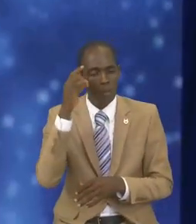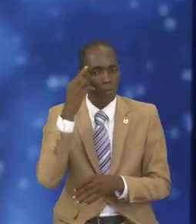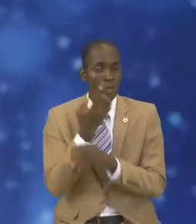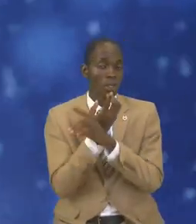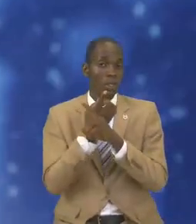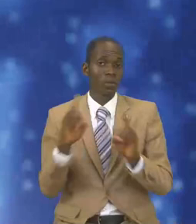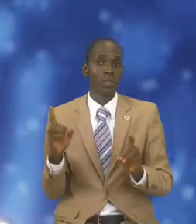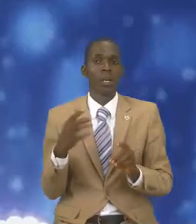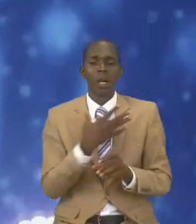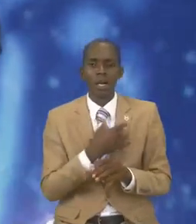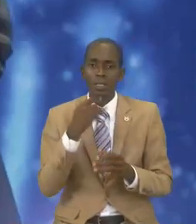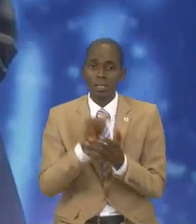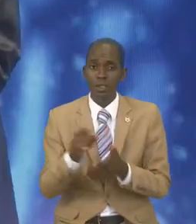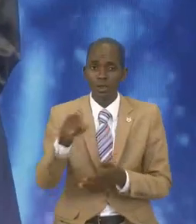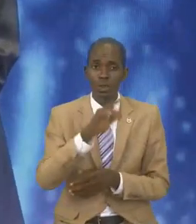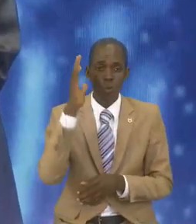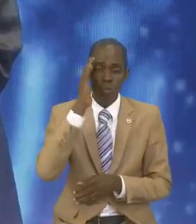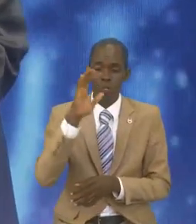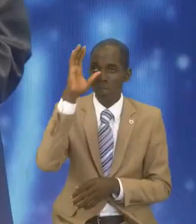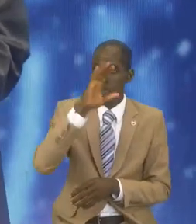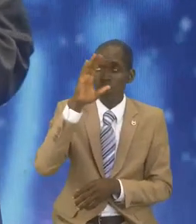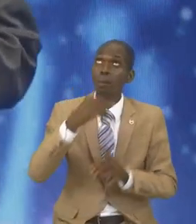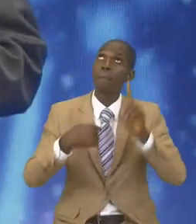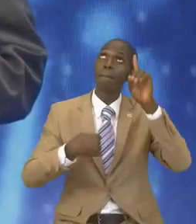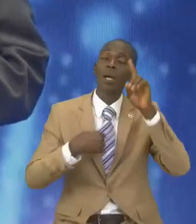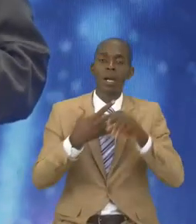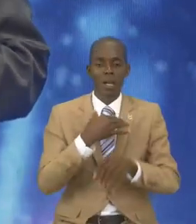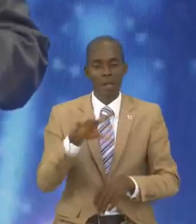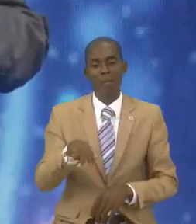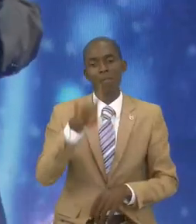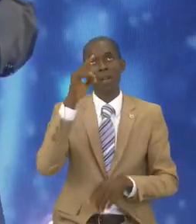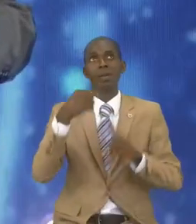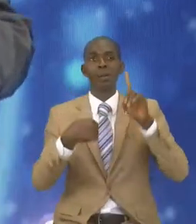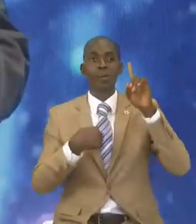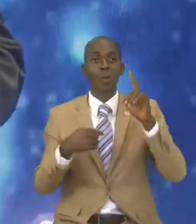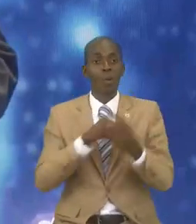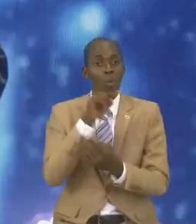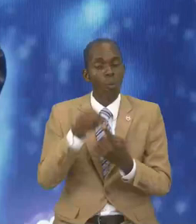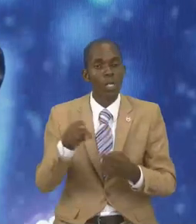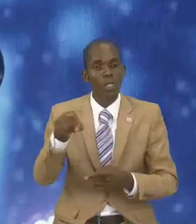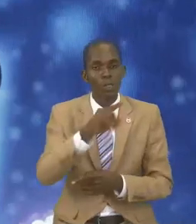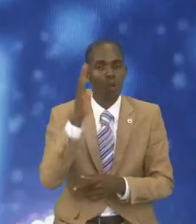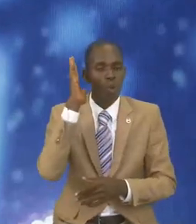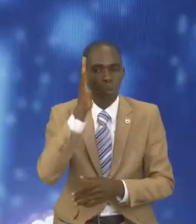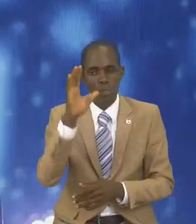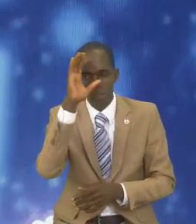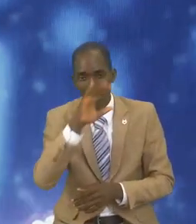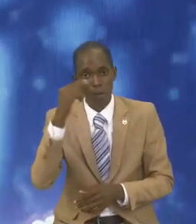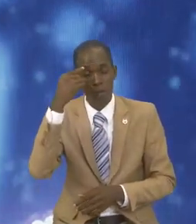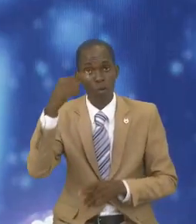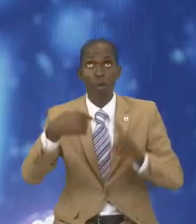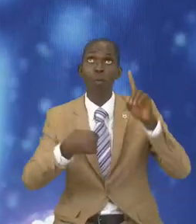Ils cherchent le salut, la délivrance. Vous me chercherez et vous me trouverez si vous me cherchez de tout votre